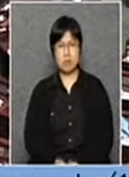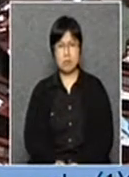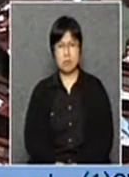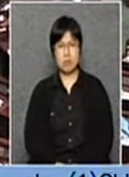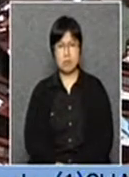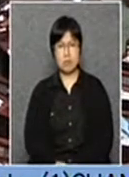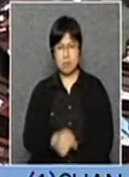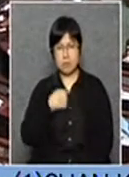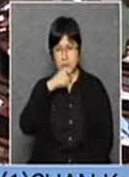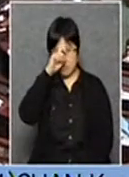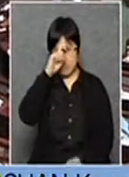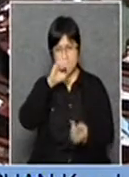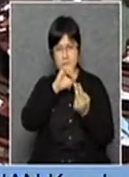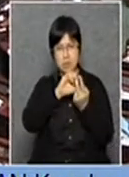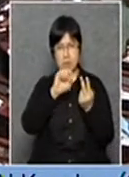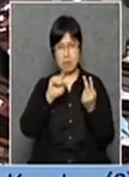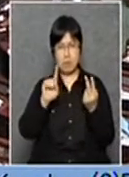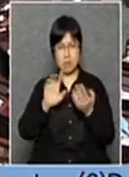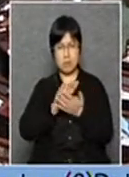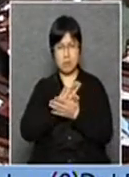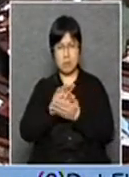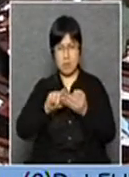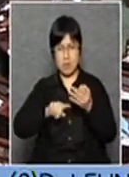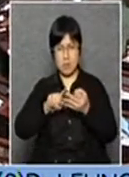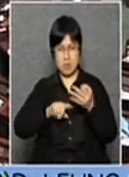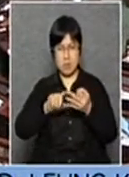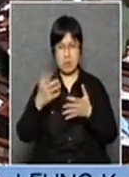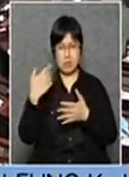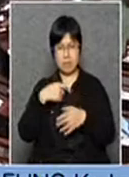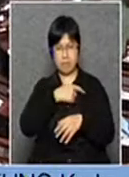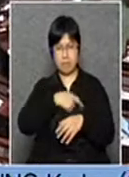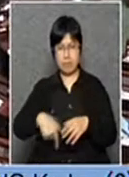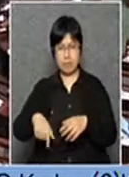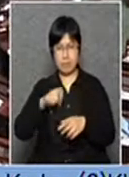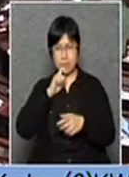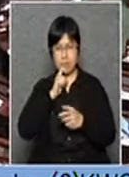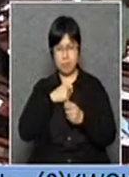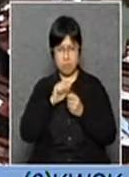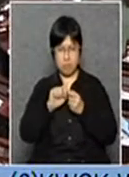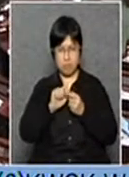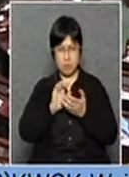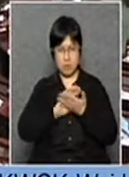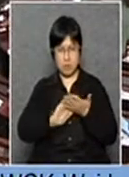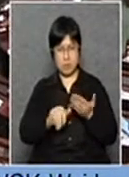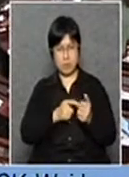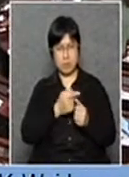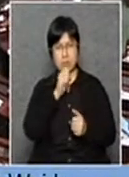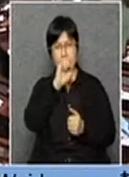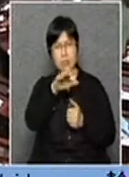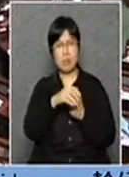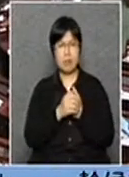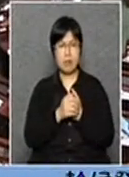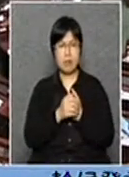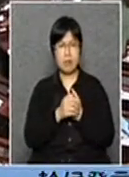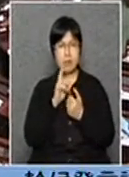我記得係2011年咧，曾經阿陳茂波啦，當時係議員啦，佢就做咗個好詳盡嘅一個質詢。咁啊，喺應